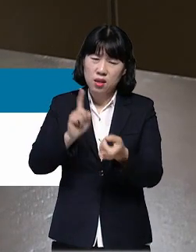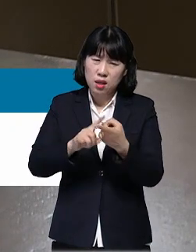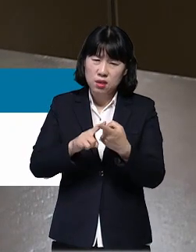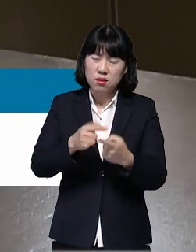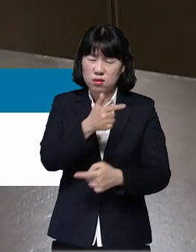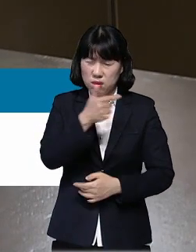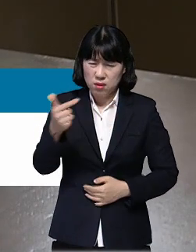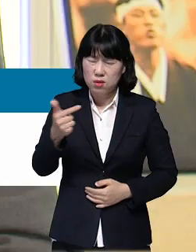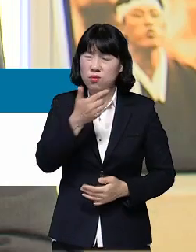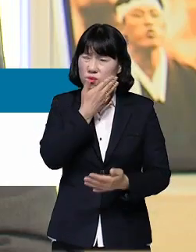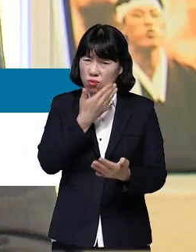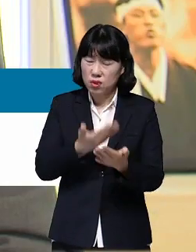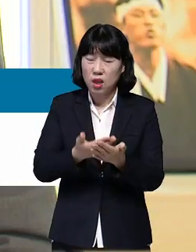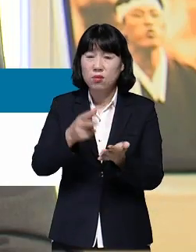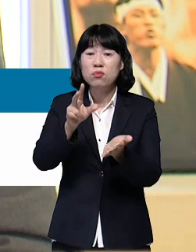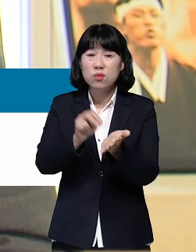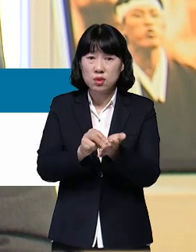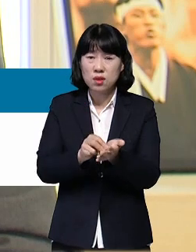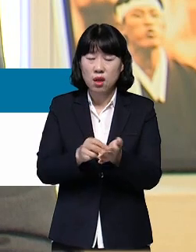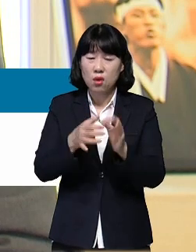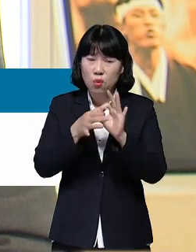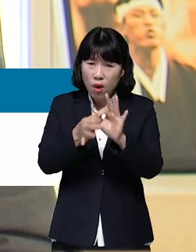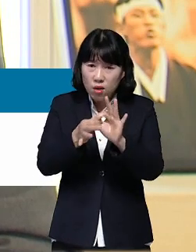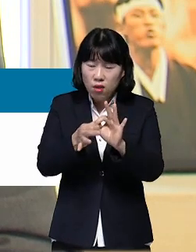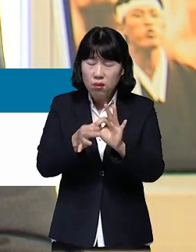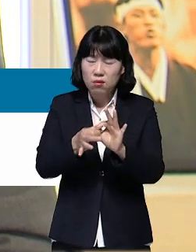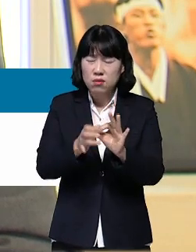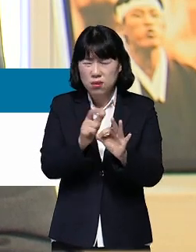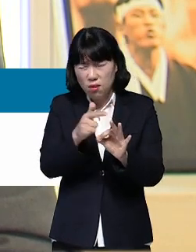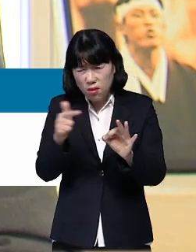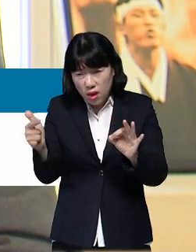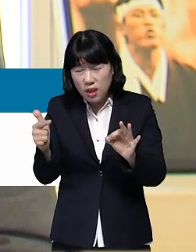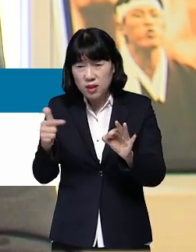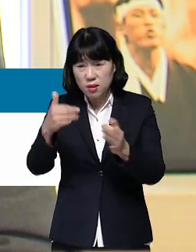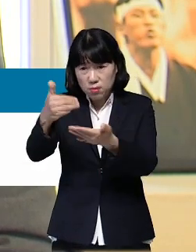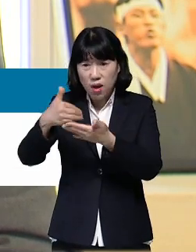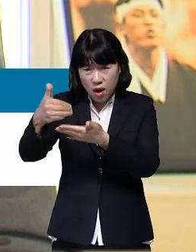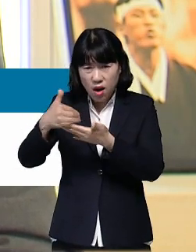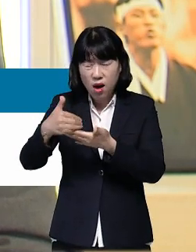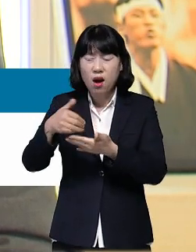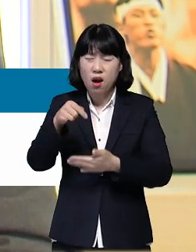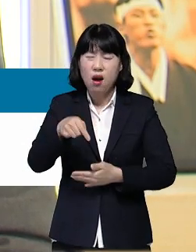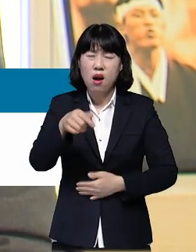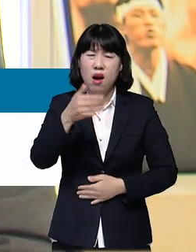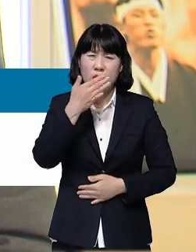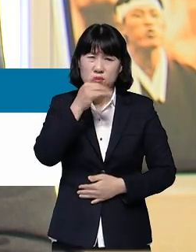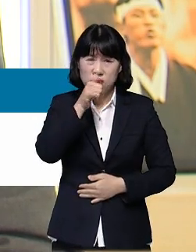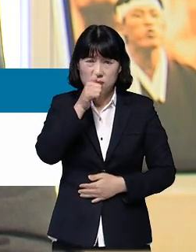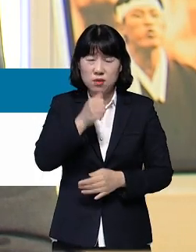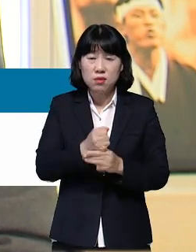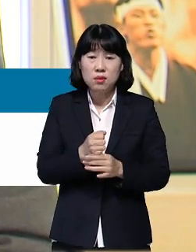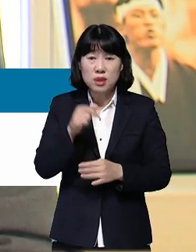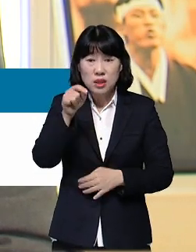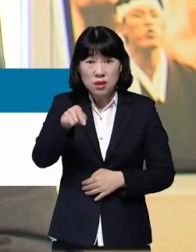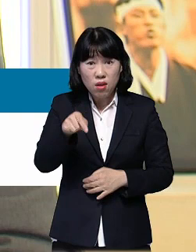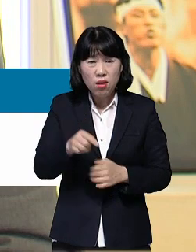중요한 문제여서 관련해서는 여러 가지 안들이 나올 수 있다라고 생각합니다. 그래서 저는 이것이